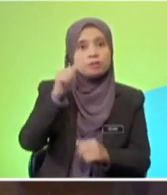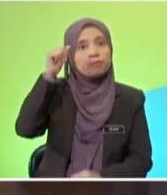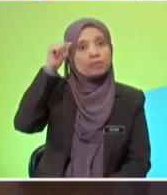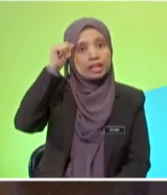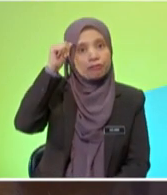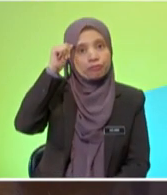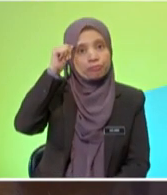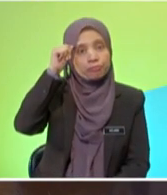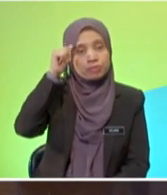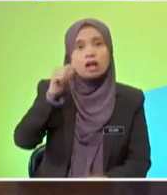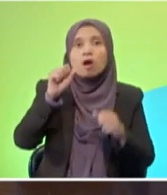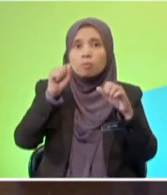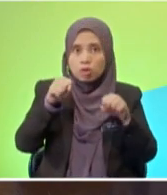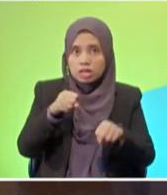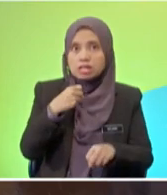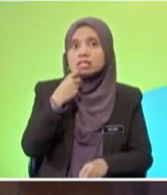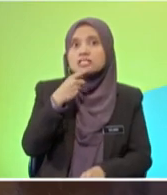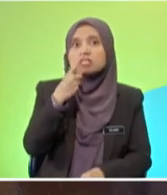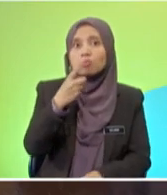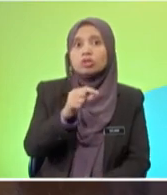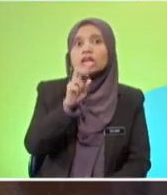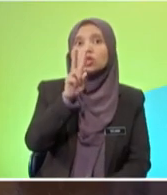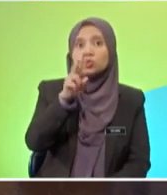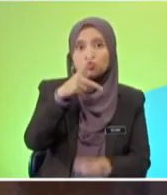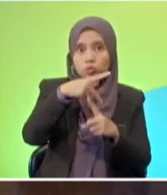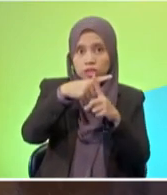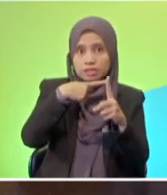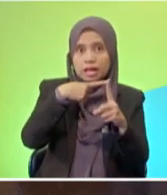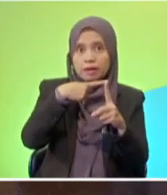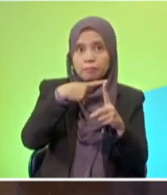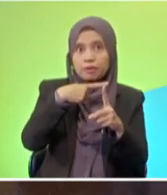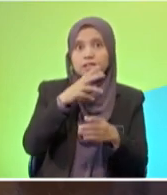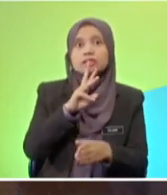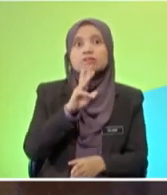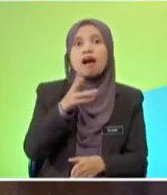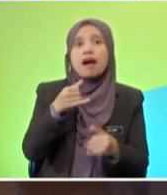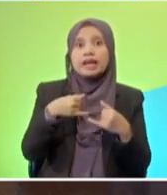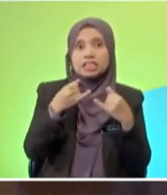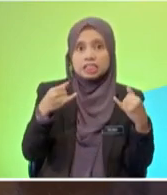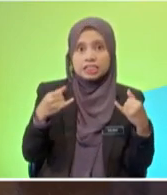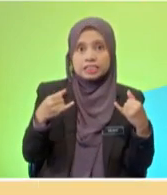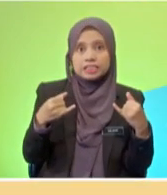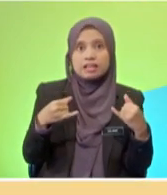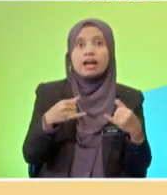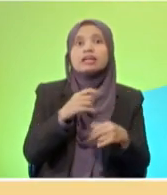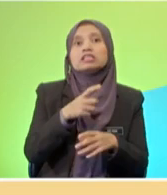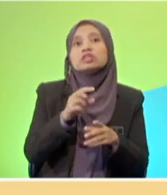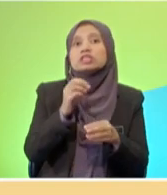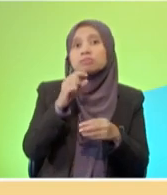Arif boleh tak sebut kan dua daripada air jenis-jenis air tadi